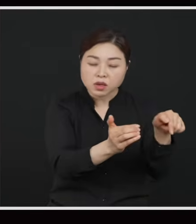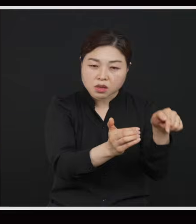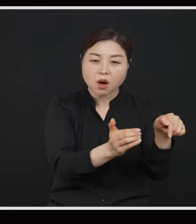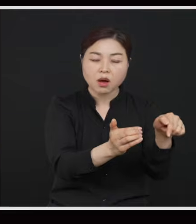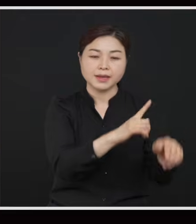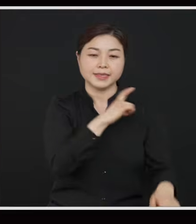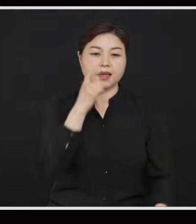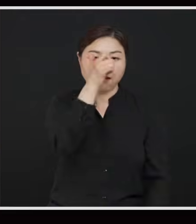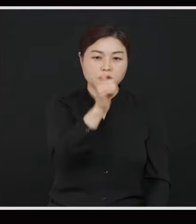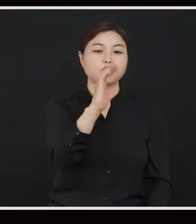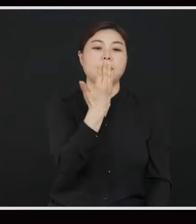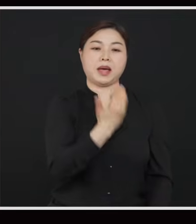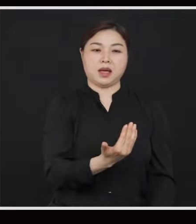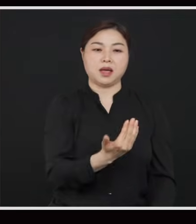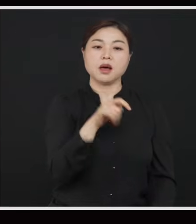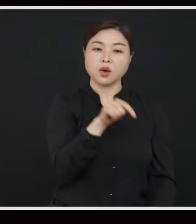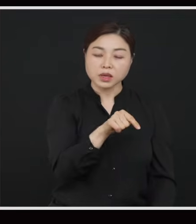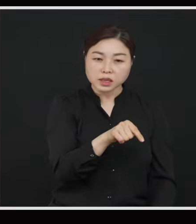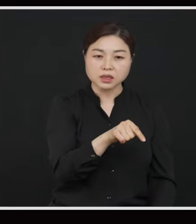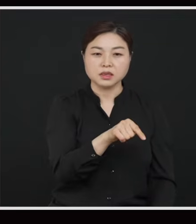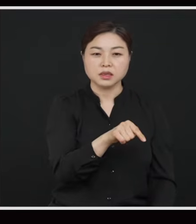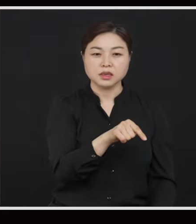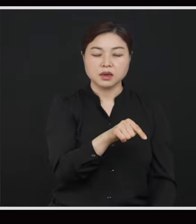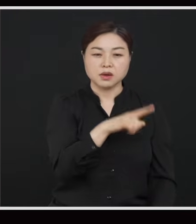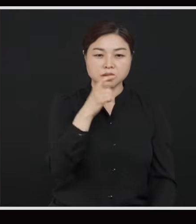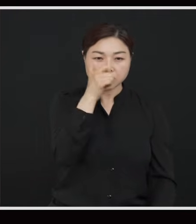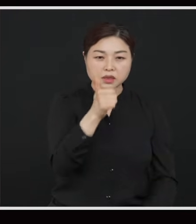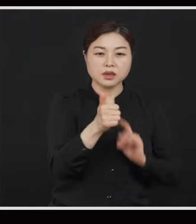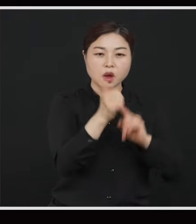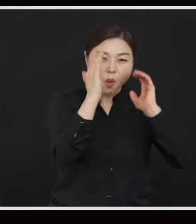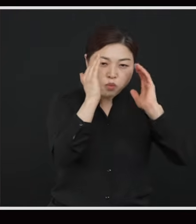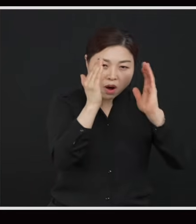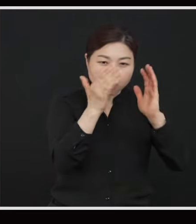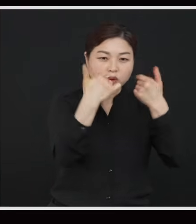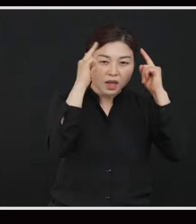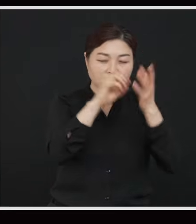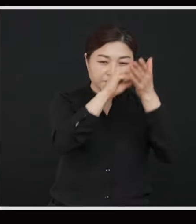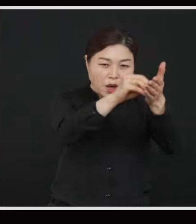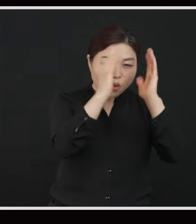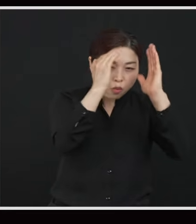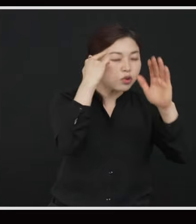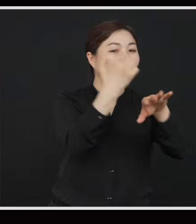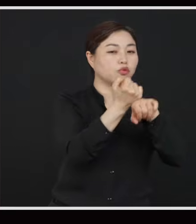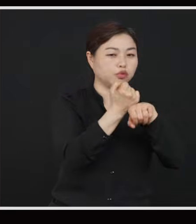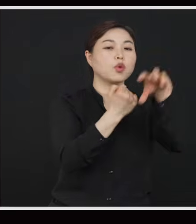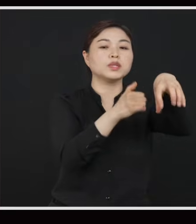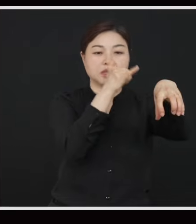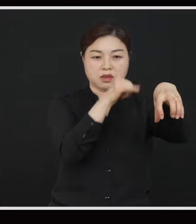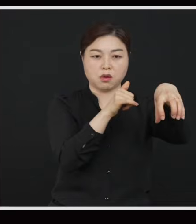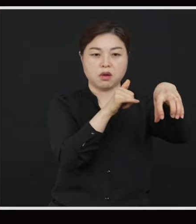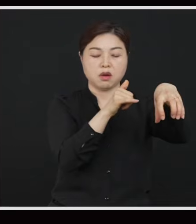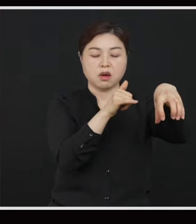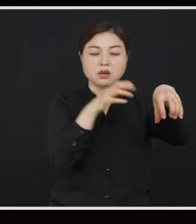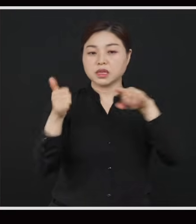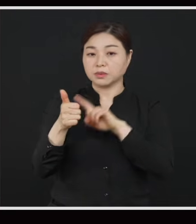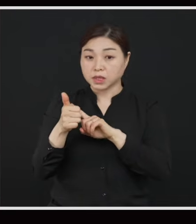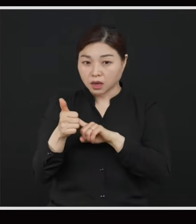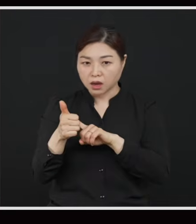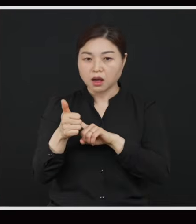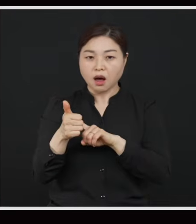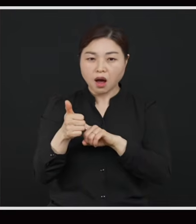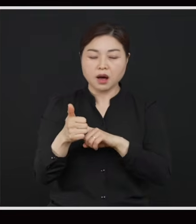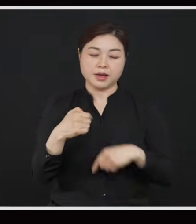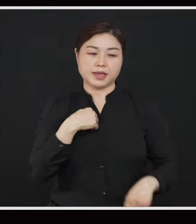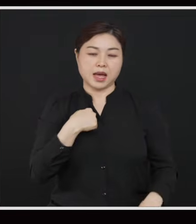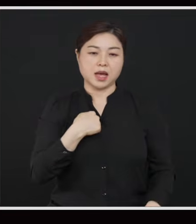거기에서 수도승이 될 수 있는데 거기는 수도승들이 공부를 하고 대학 교육을 받고 연구하는 데야. 그래서 이 사람이 뒤도 돌아보지 않고